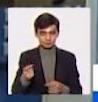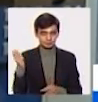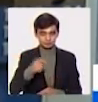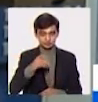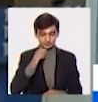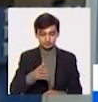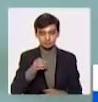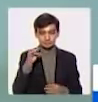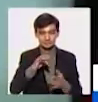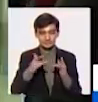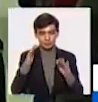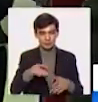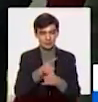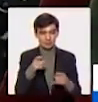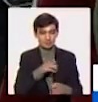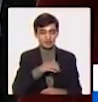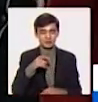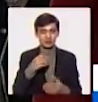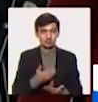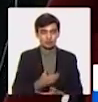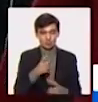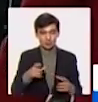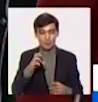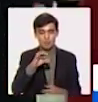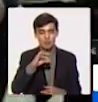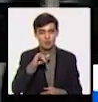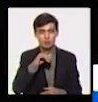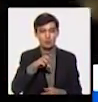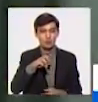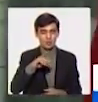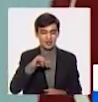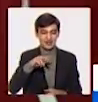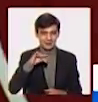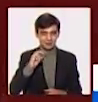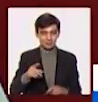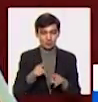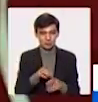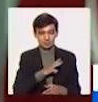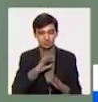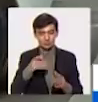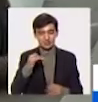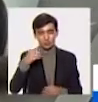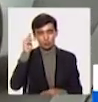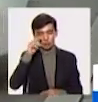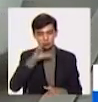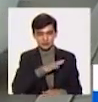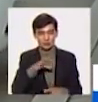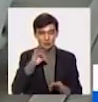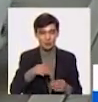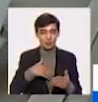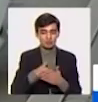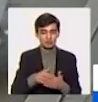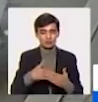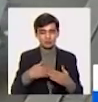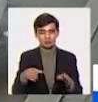Олар әлеуметтік желілерге жергілікті тұрғындар тарапынан буллингке тап болғандарын жазғаннан кейін өздері білім алып жүрген оқу орны